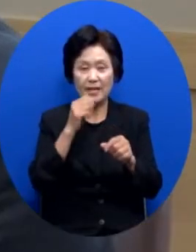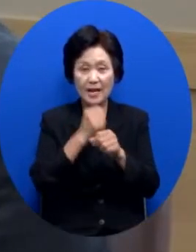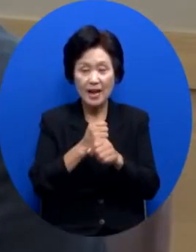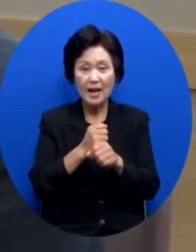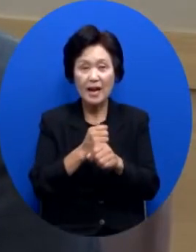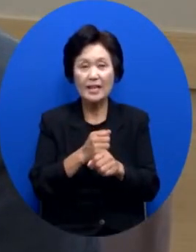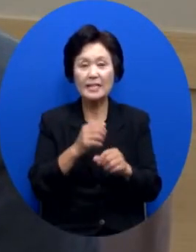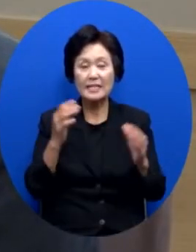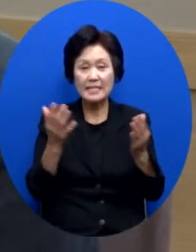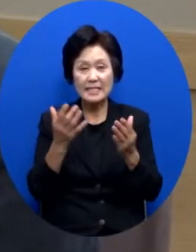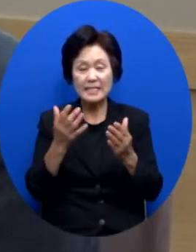필요하다고 강조했습니다